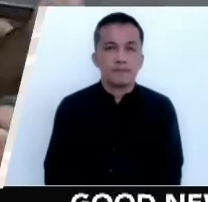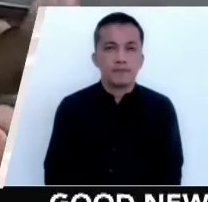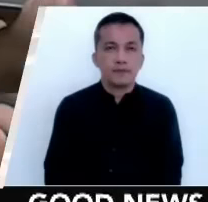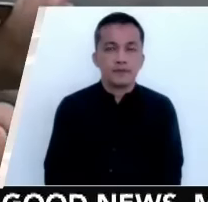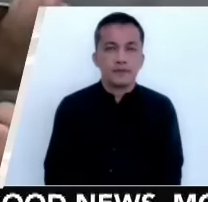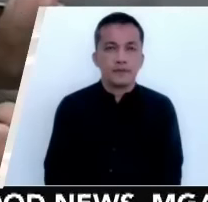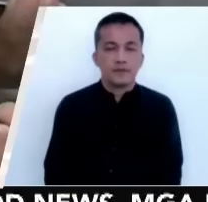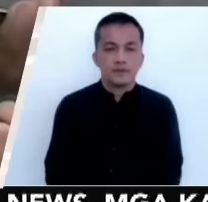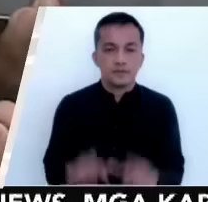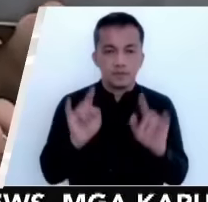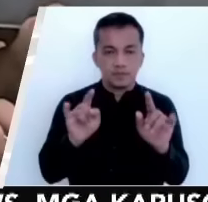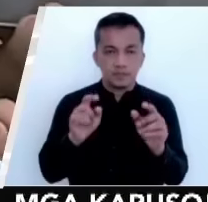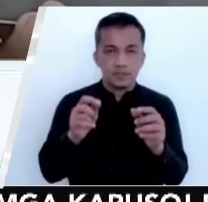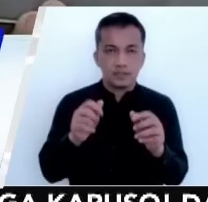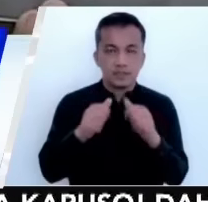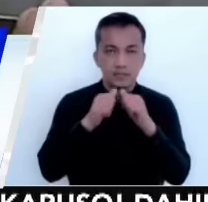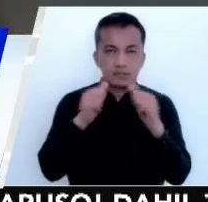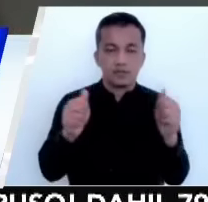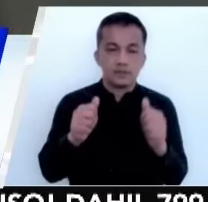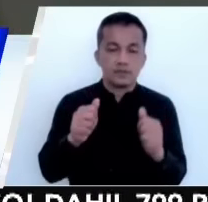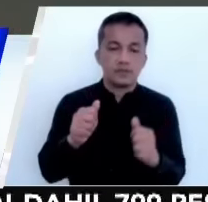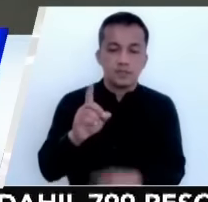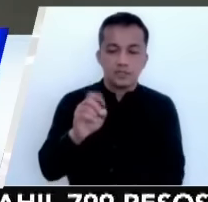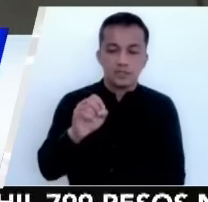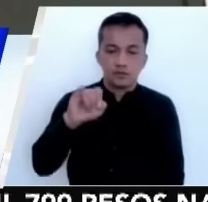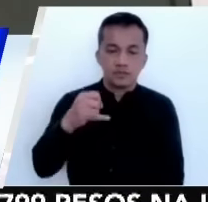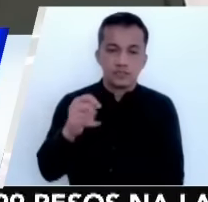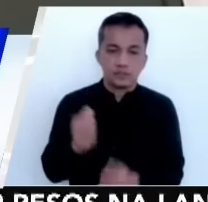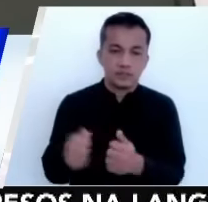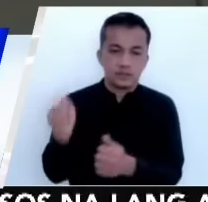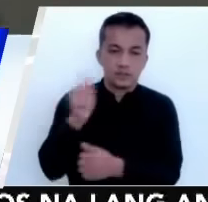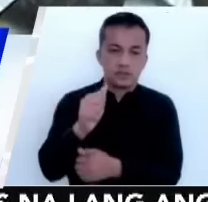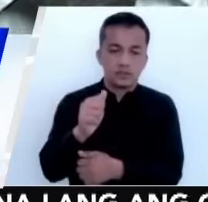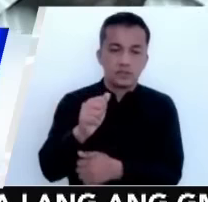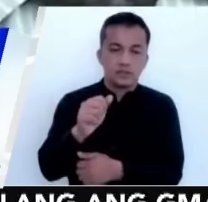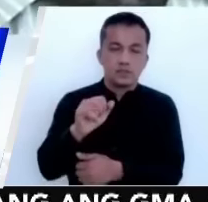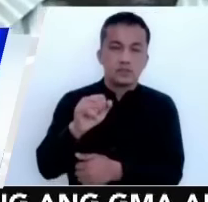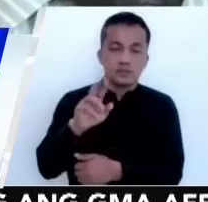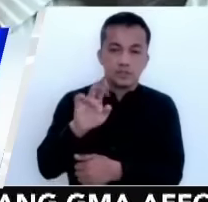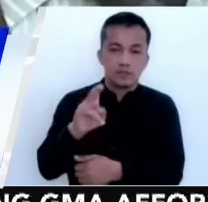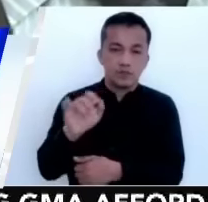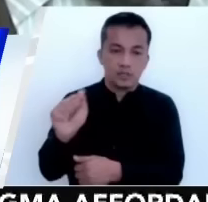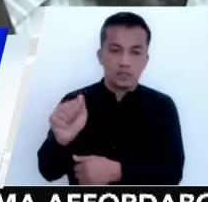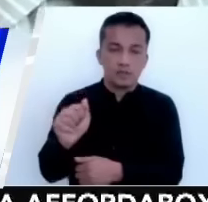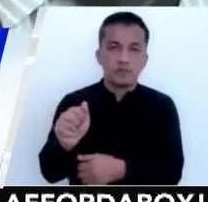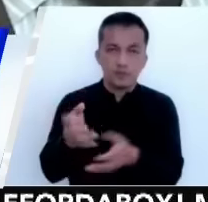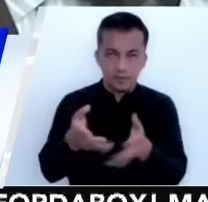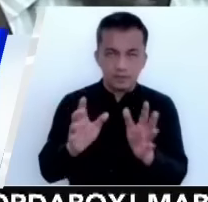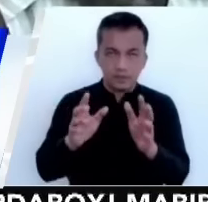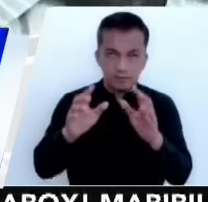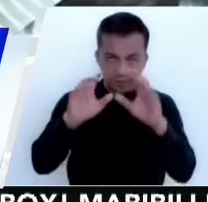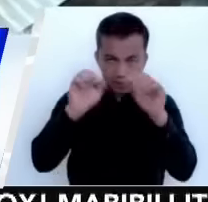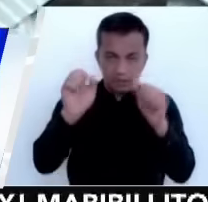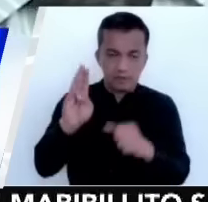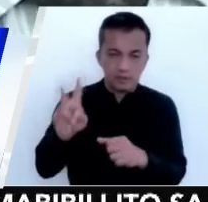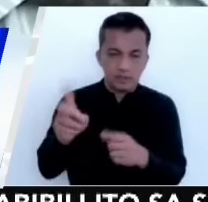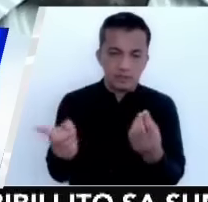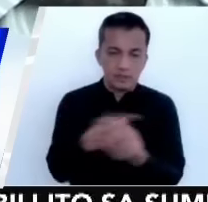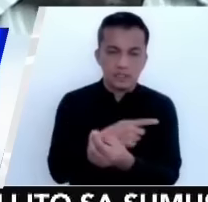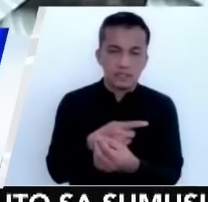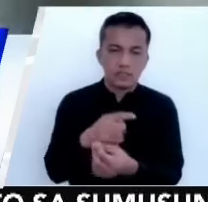ni Justice Secretary Jesus Crispin Remulla, pumayag na si Pangulong Bongbong Marcos na tanggalin na sa pwesto si Immigration Commissioner